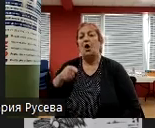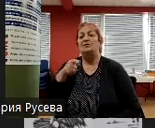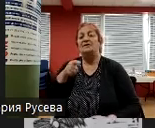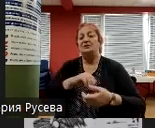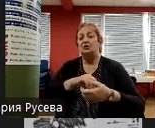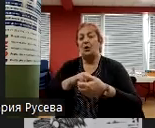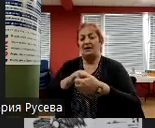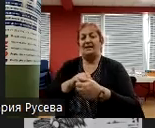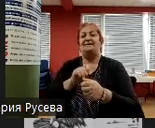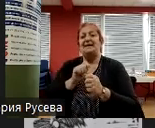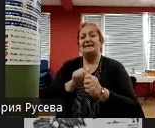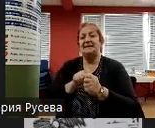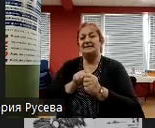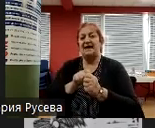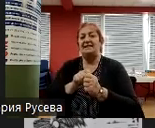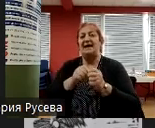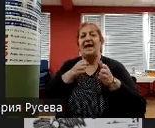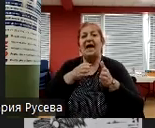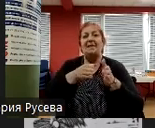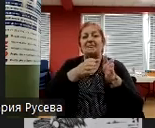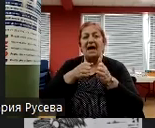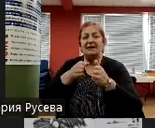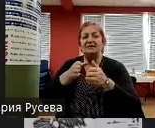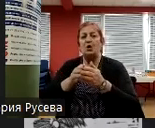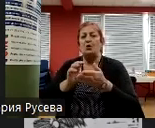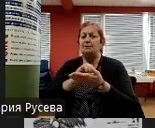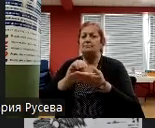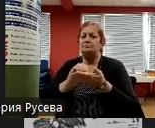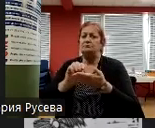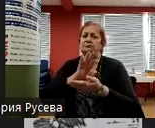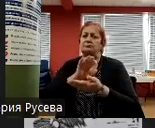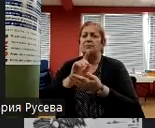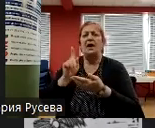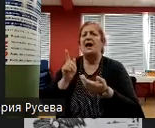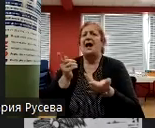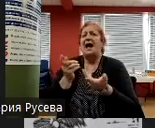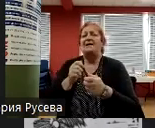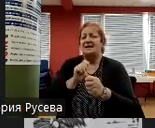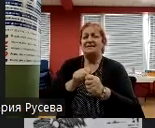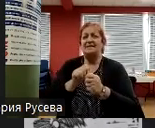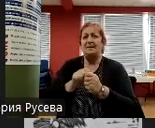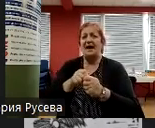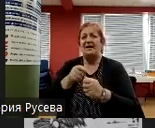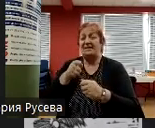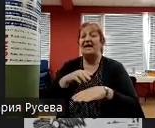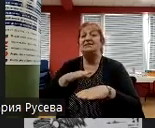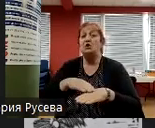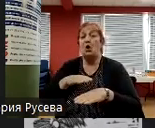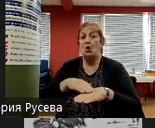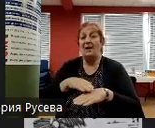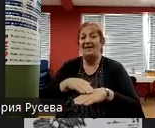са създали насоки или директиви как да се създават тези